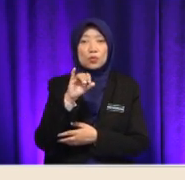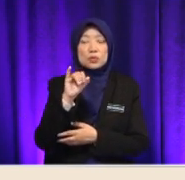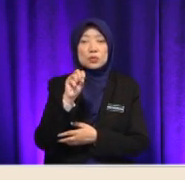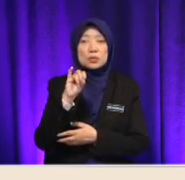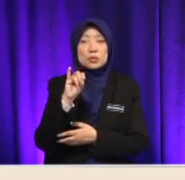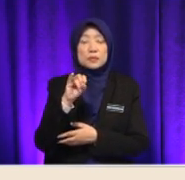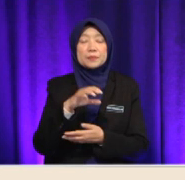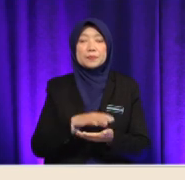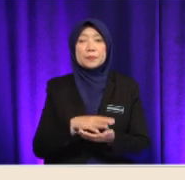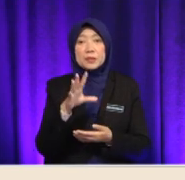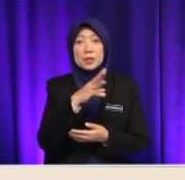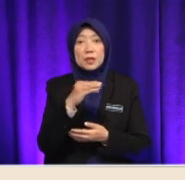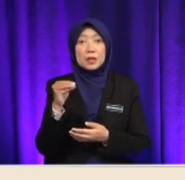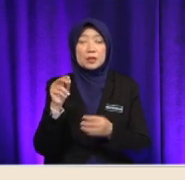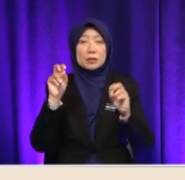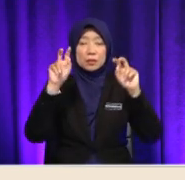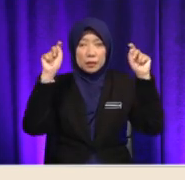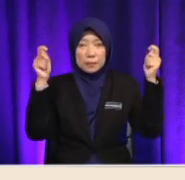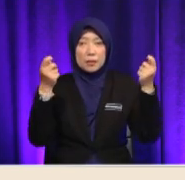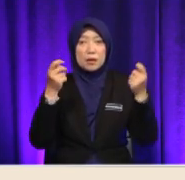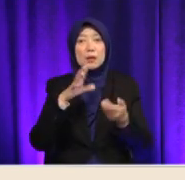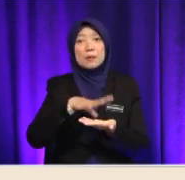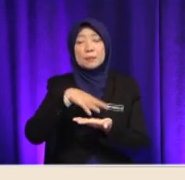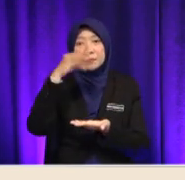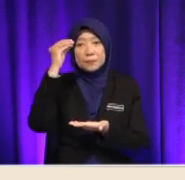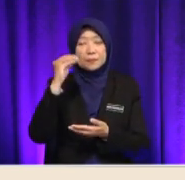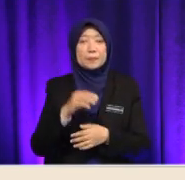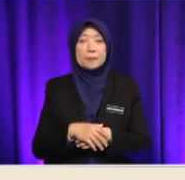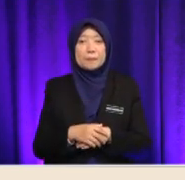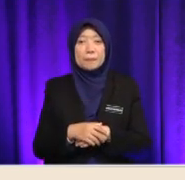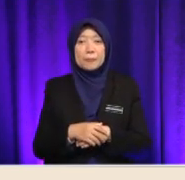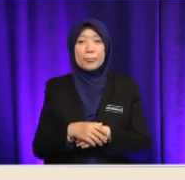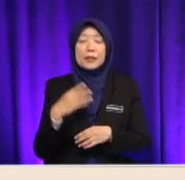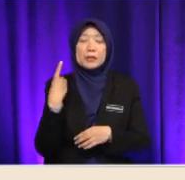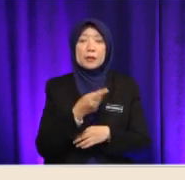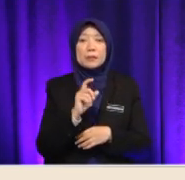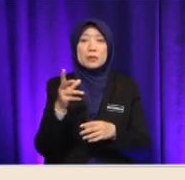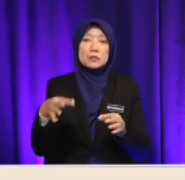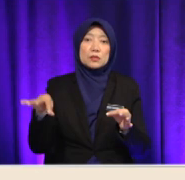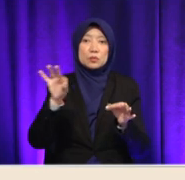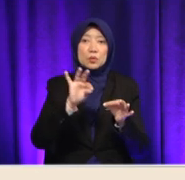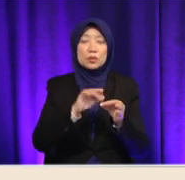yang dipilih Oke kemudian kita juga perlu menyesuaikan image